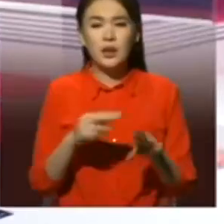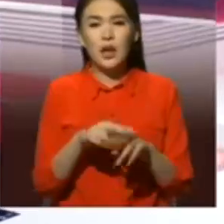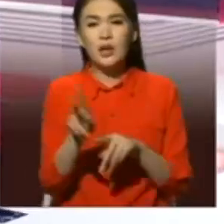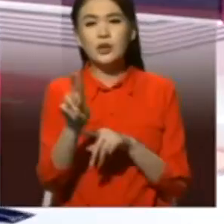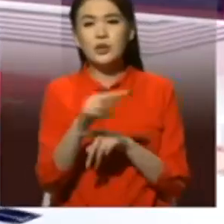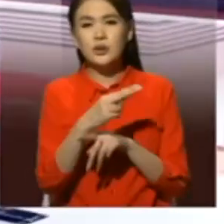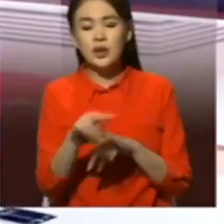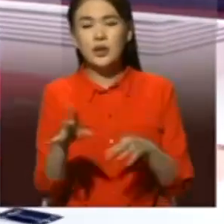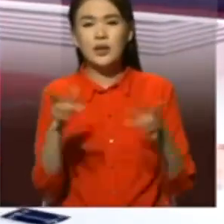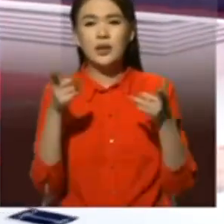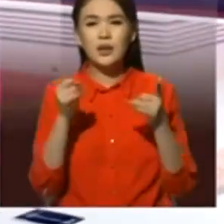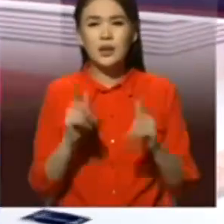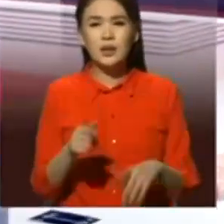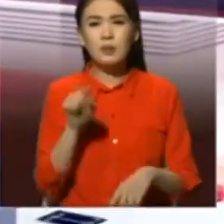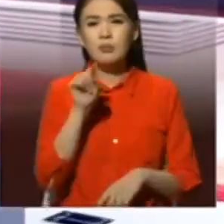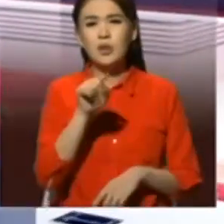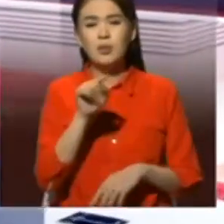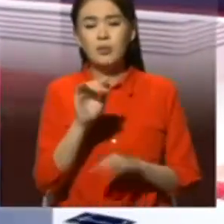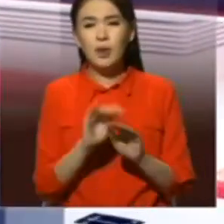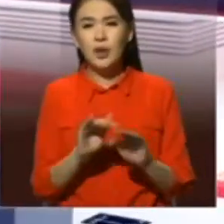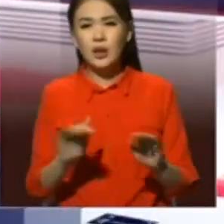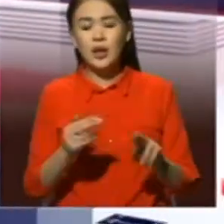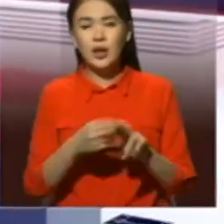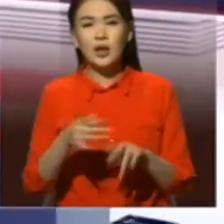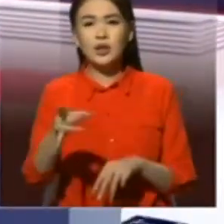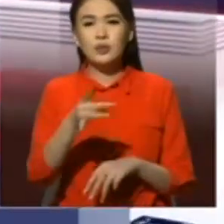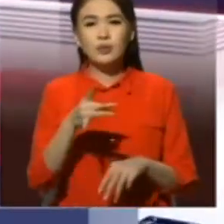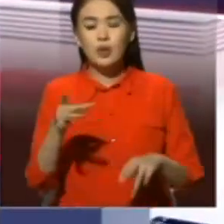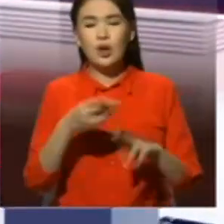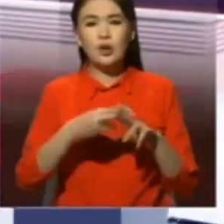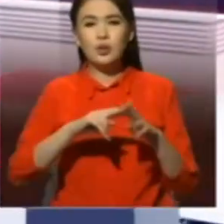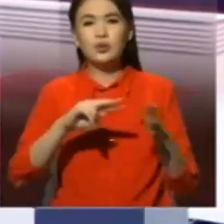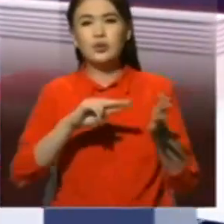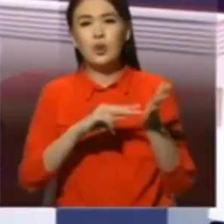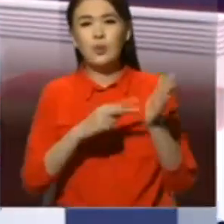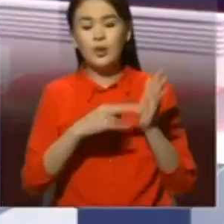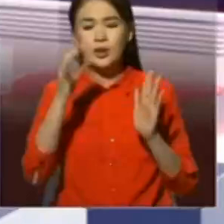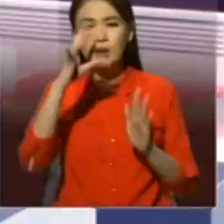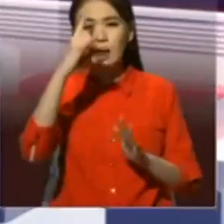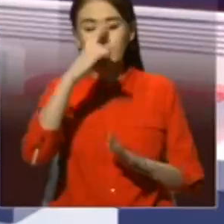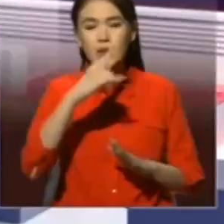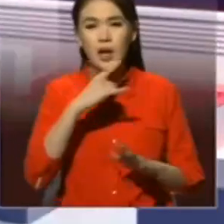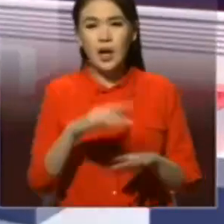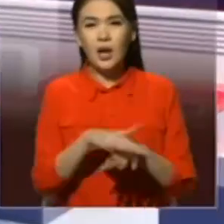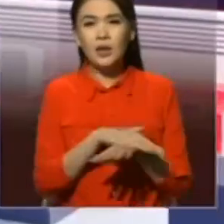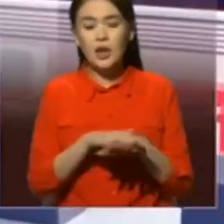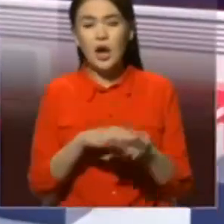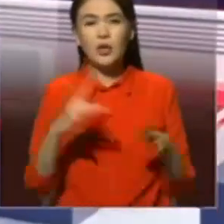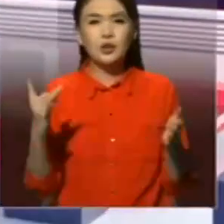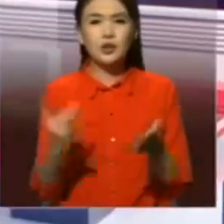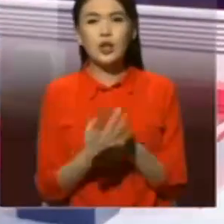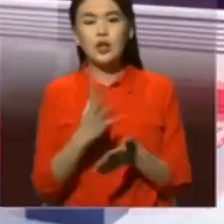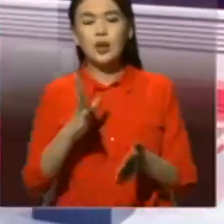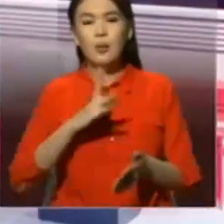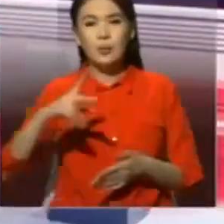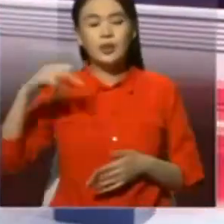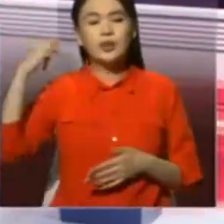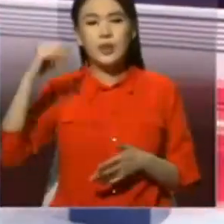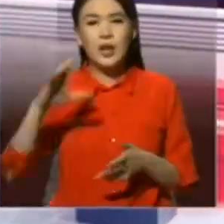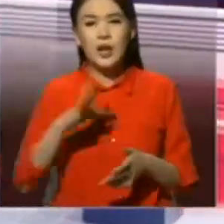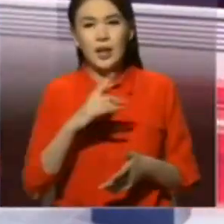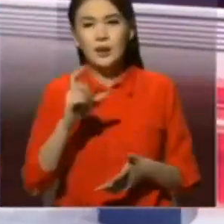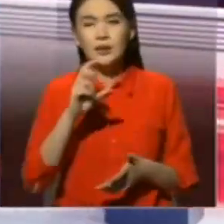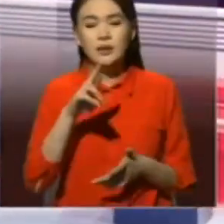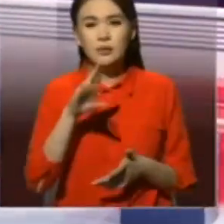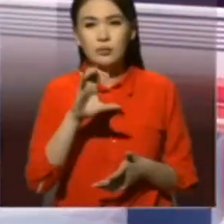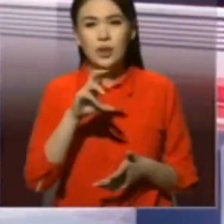тәрбие, келісім, мың бала республикалық мәдени ағарту жобасы, Қазақстан халқы ассамблеясы тұңғыш президент жолымен халықтық экспедициясы